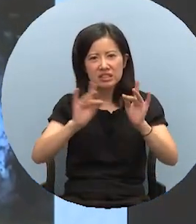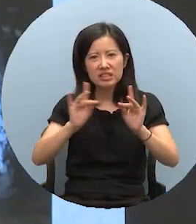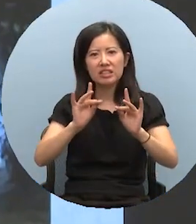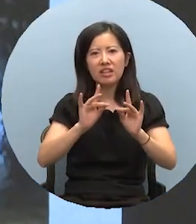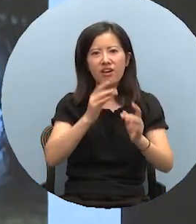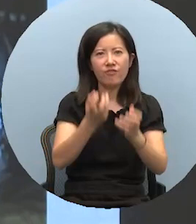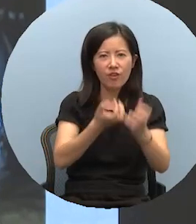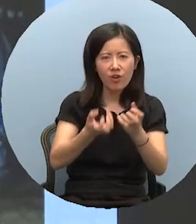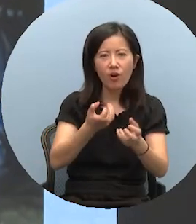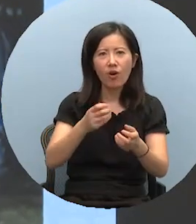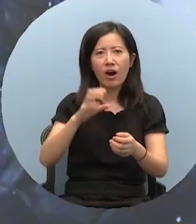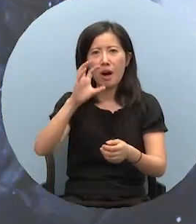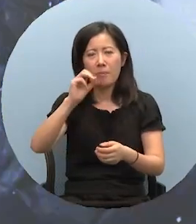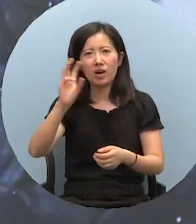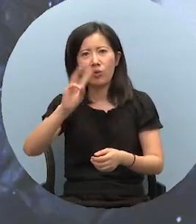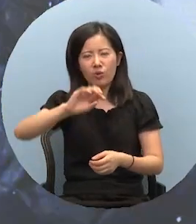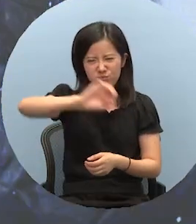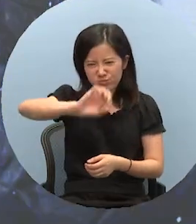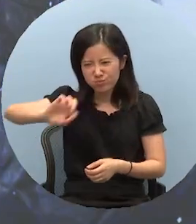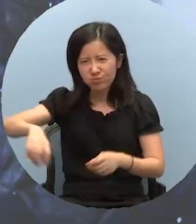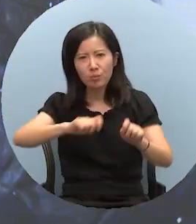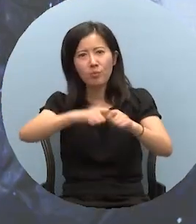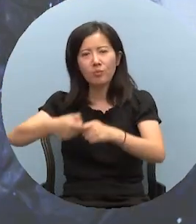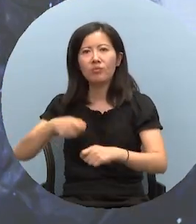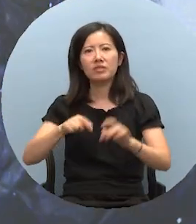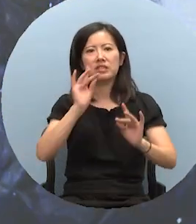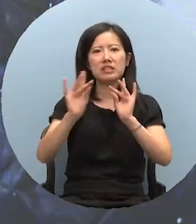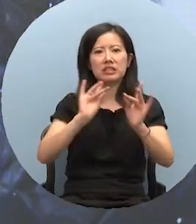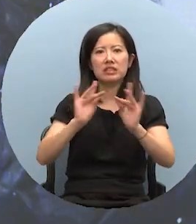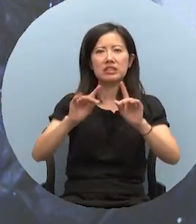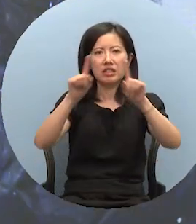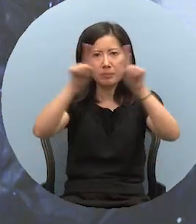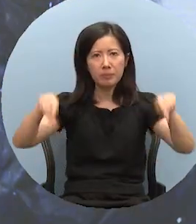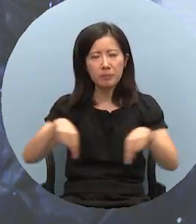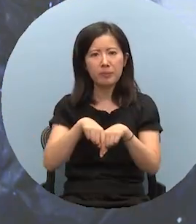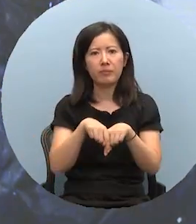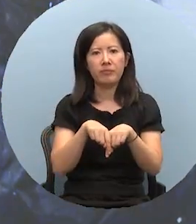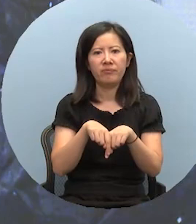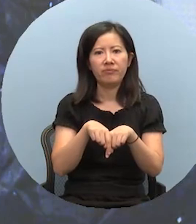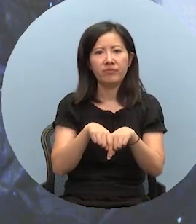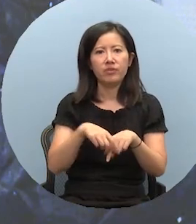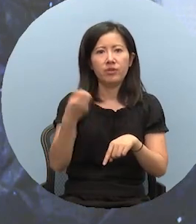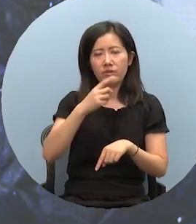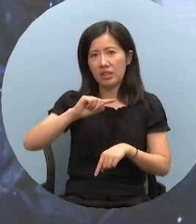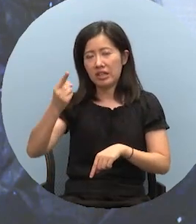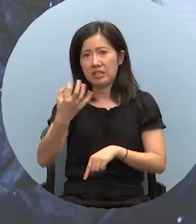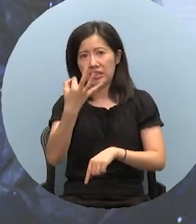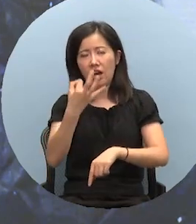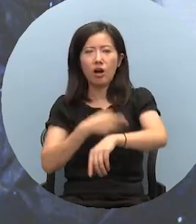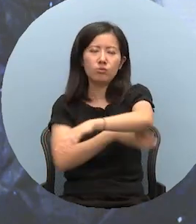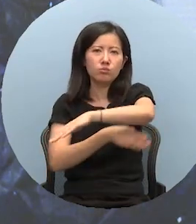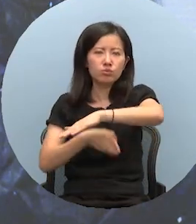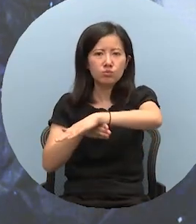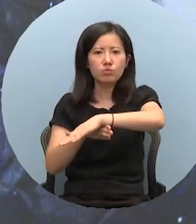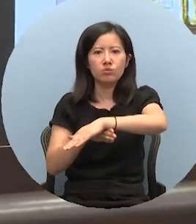火同埋私儀係漂白水整碎同埋燒毀嘅文件。警方亦喺其他嘅3個目標單